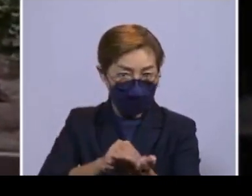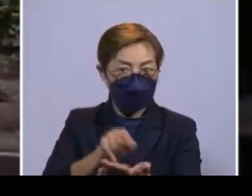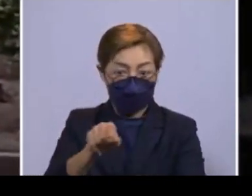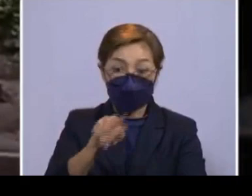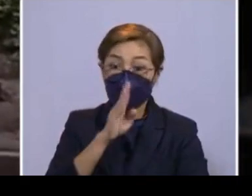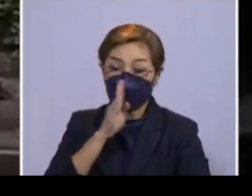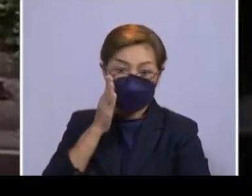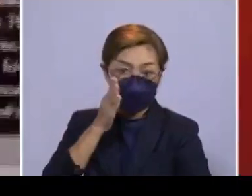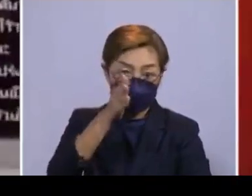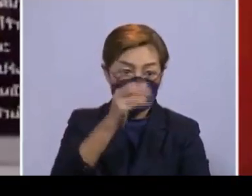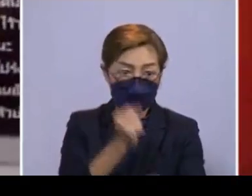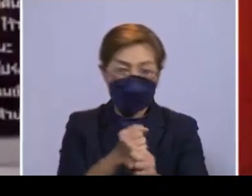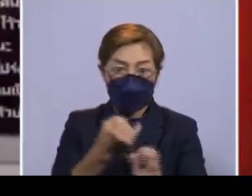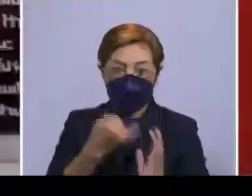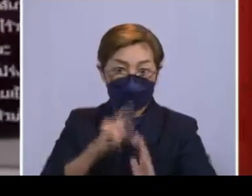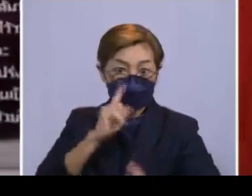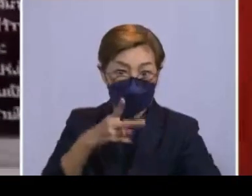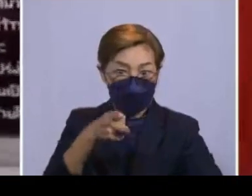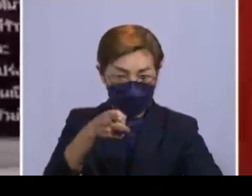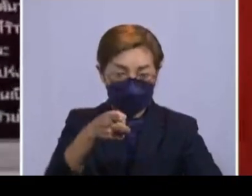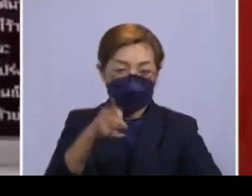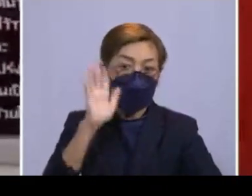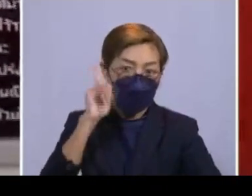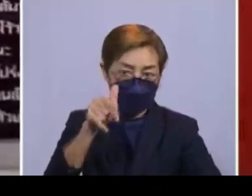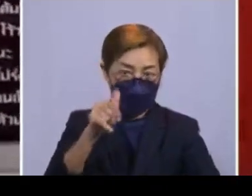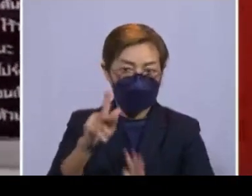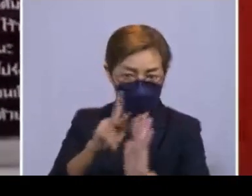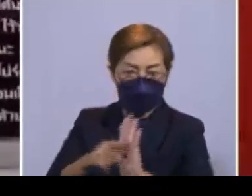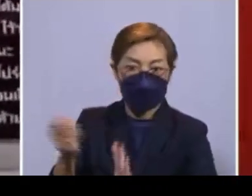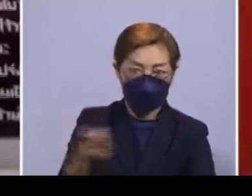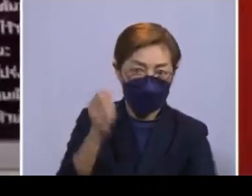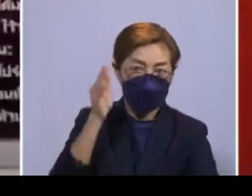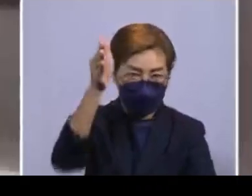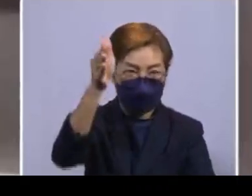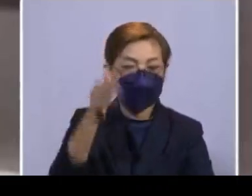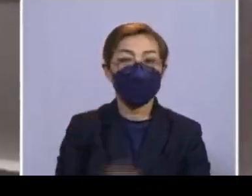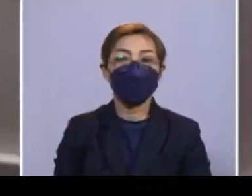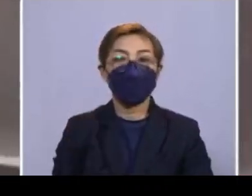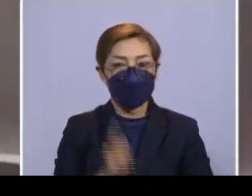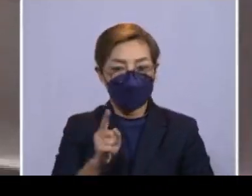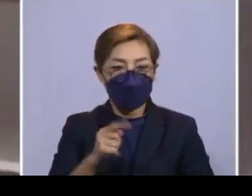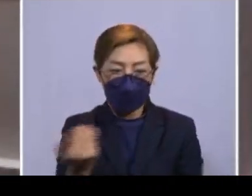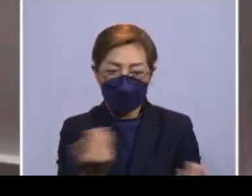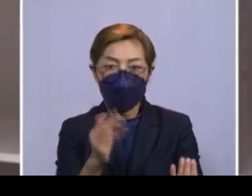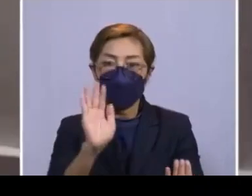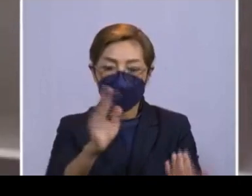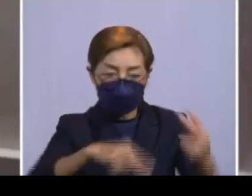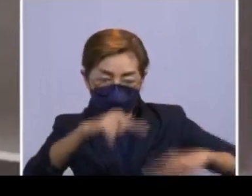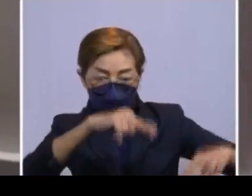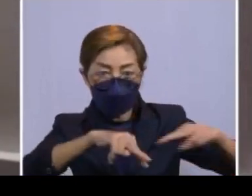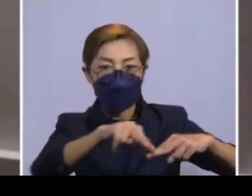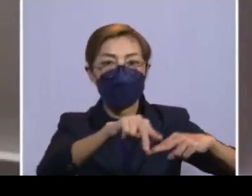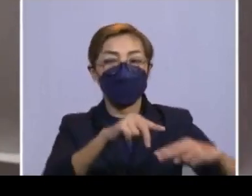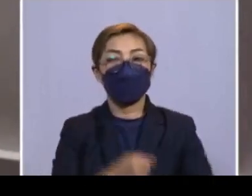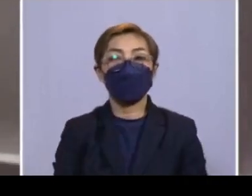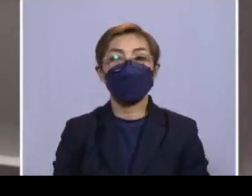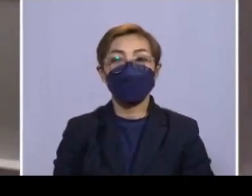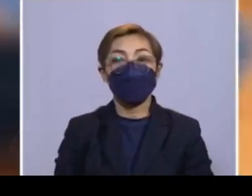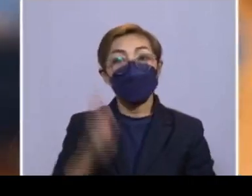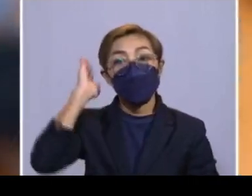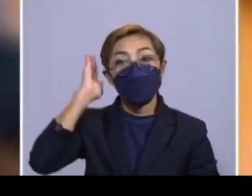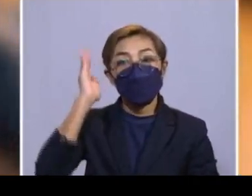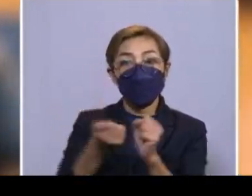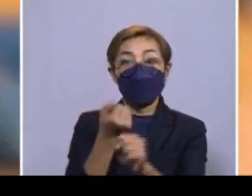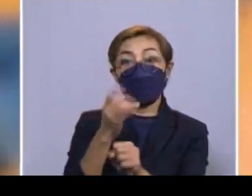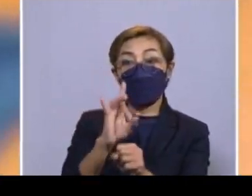ากเกิดเหตุการณ์ซ้ำอีกเดี๋ยวจะไปดำเนินคดีกับทางผู้ปกครองด้วยนะคะยังไงก็ต้องดูแลบุตรหลานอย่างใกล้ชิดโดยนายพีอายุ18